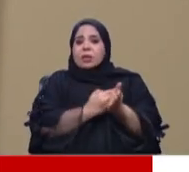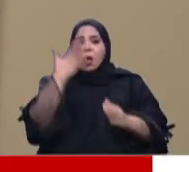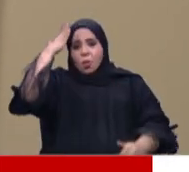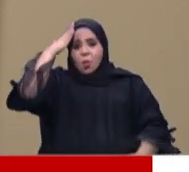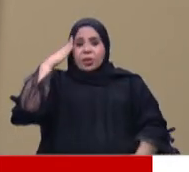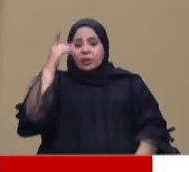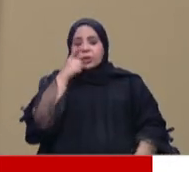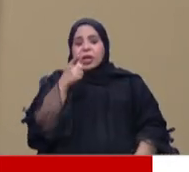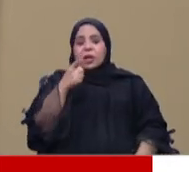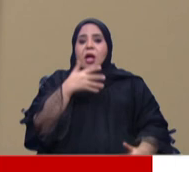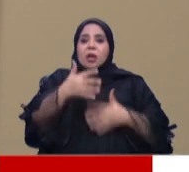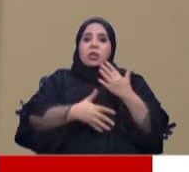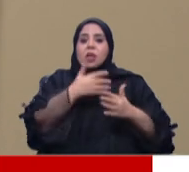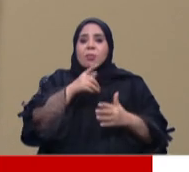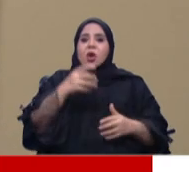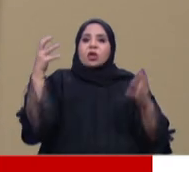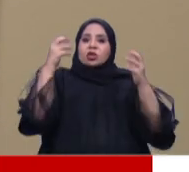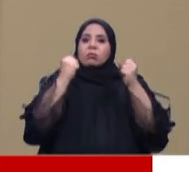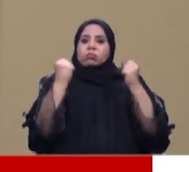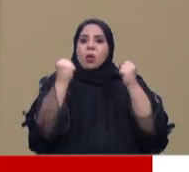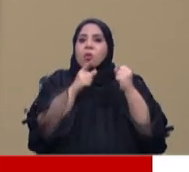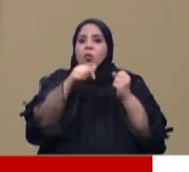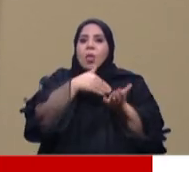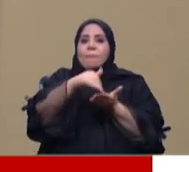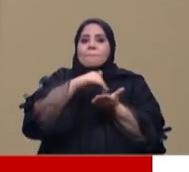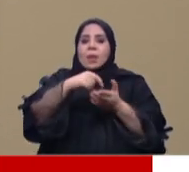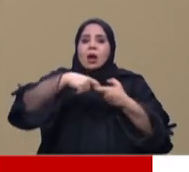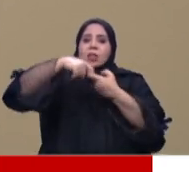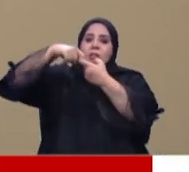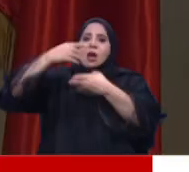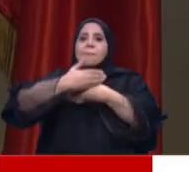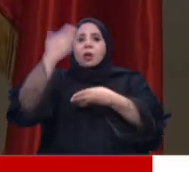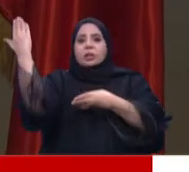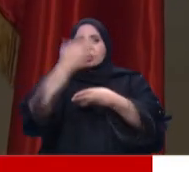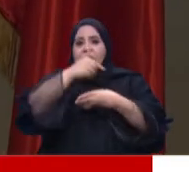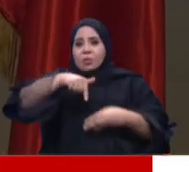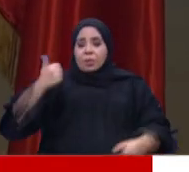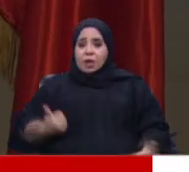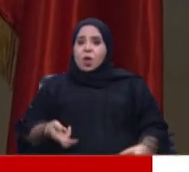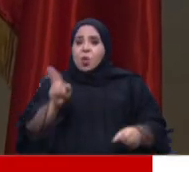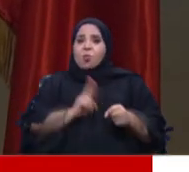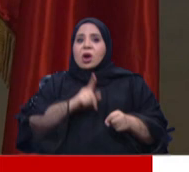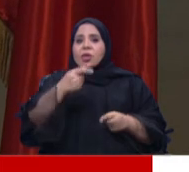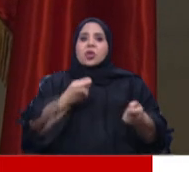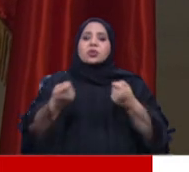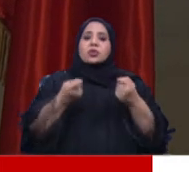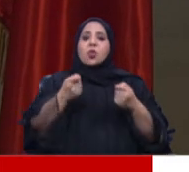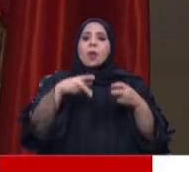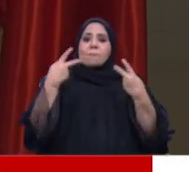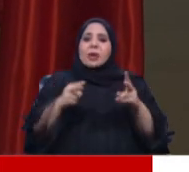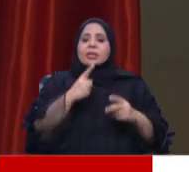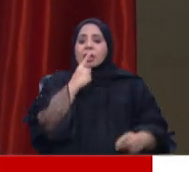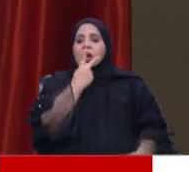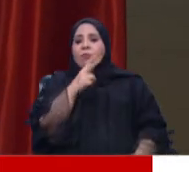على أجهزة التكييف الواردة عبر المنافذ الجمركية لمملكة البحرين والمتداولة في الأسواق المحلية منذ